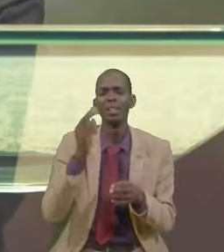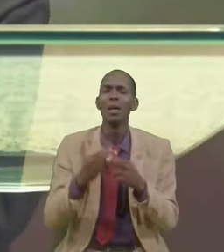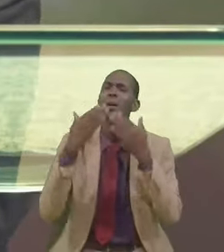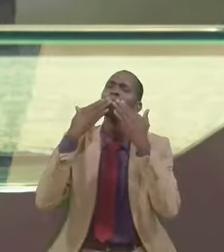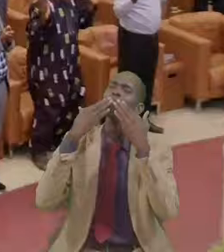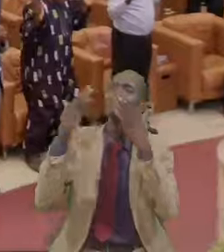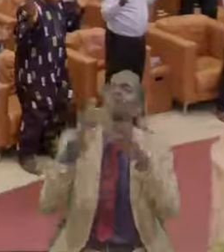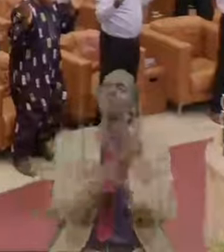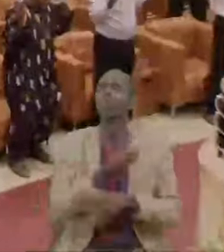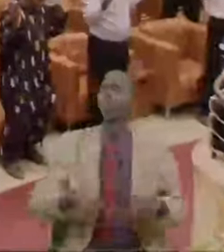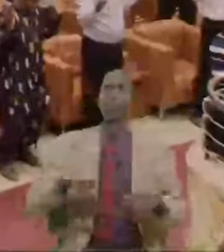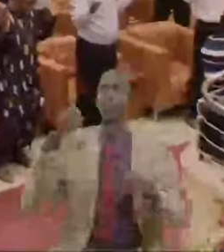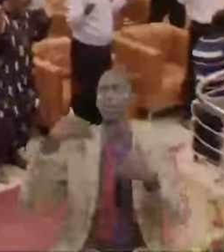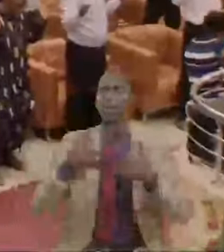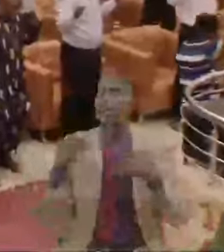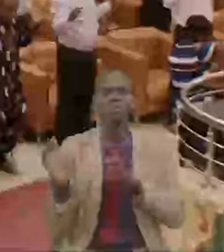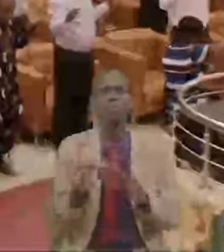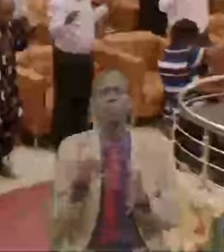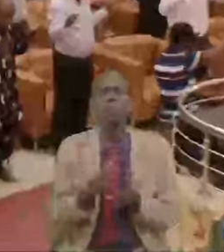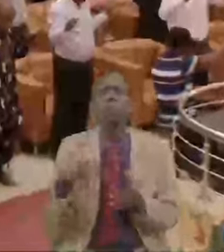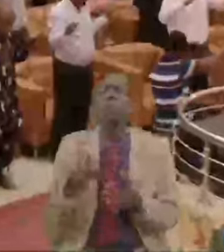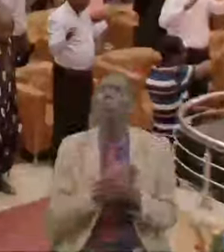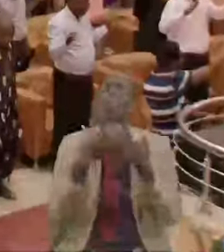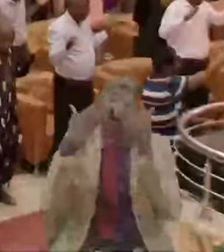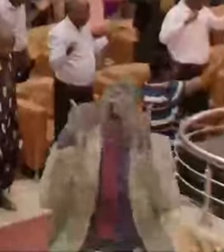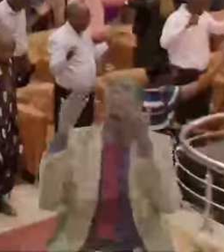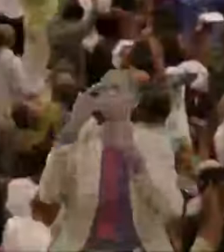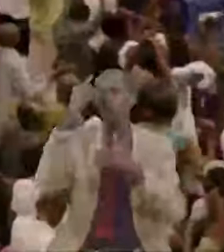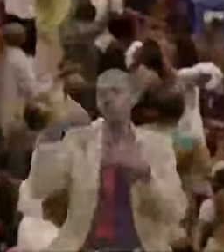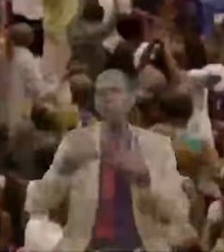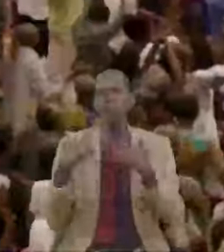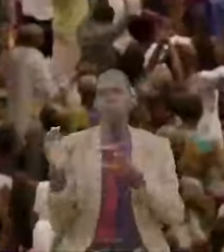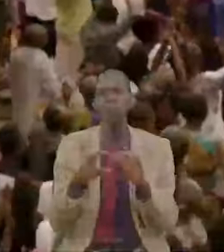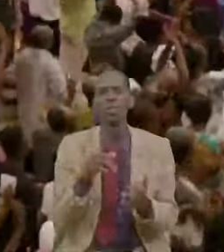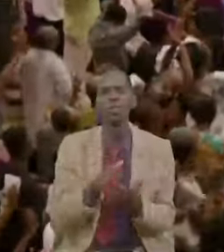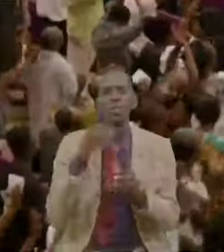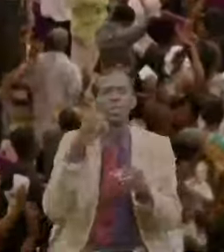Merci Seigneur parce que nous savons que c'est fait. Nous te remercions parce que nous savons que c'est fait.